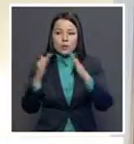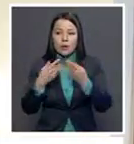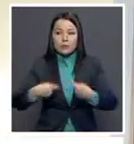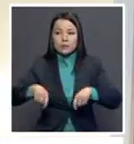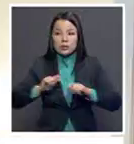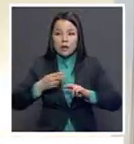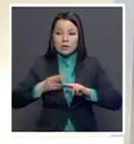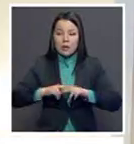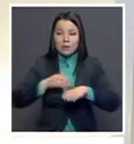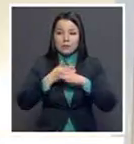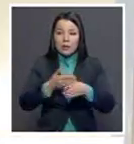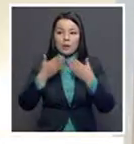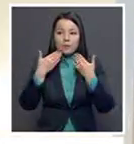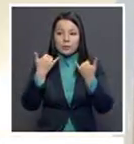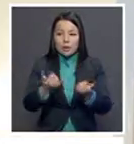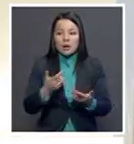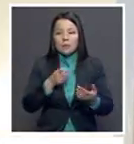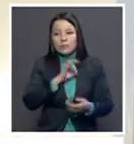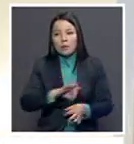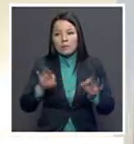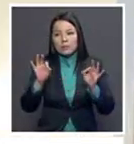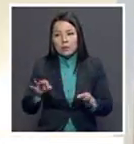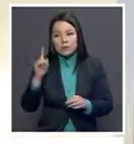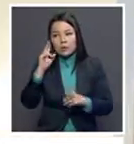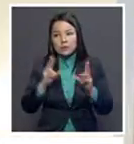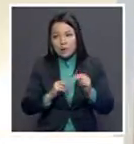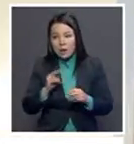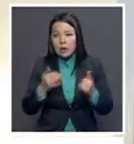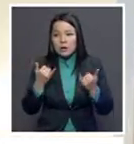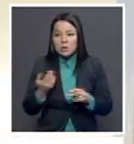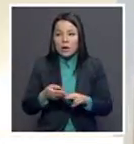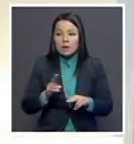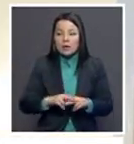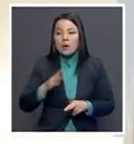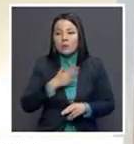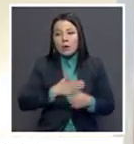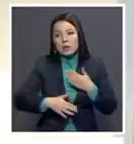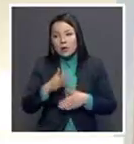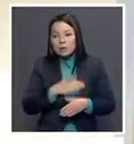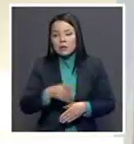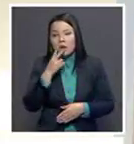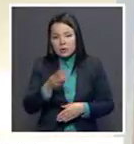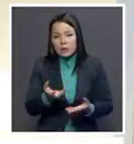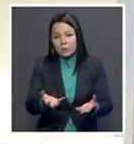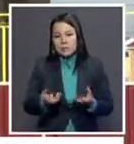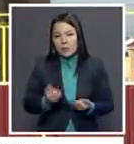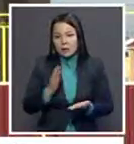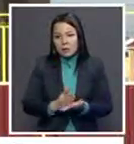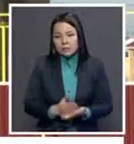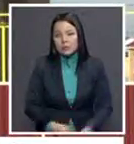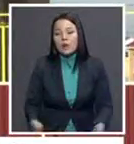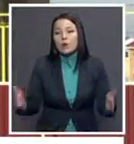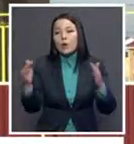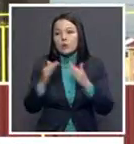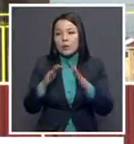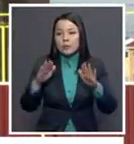осындай жағдай тоғызғаны өте қолайлы деп есептейміз. И мұны біз қуана қарсы алып қабылдап отырмыз.